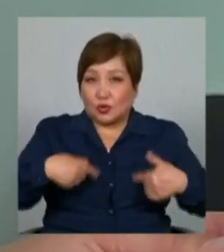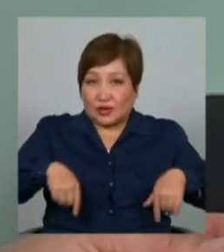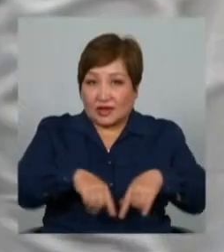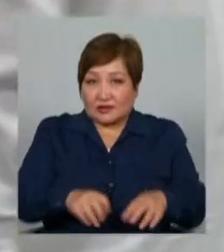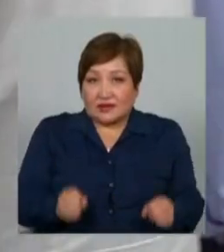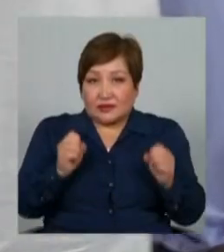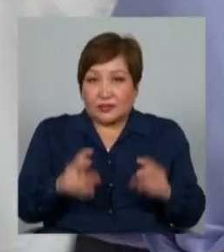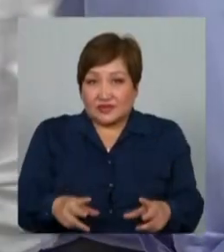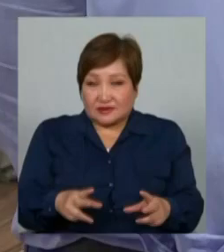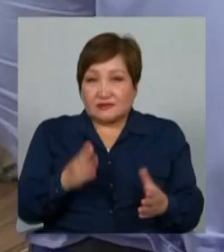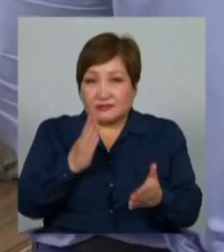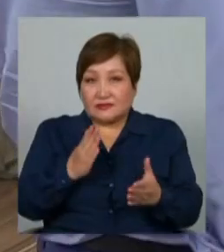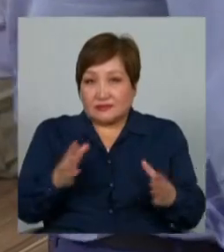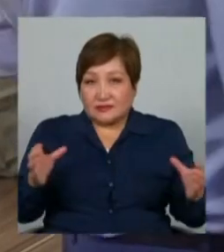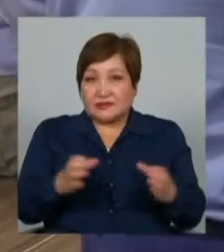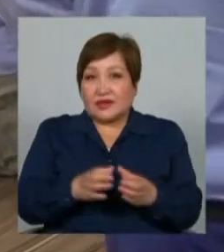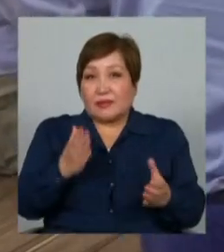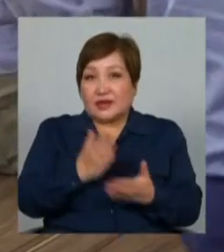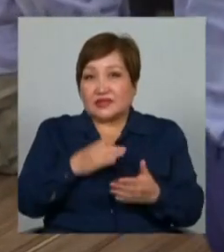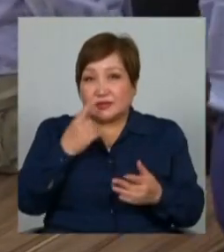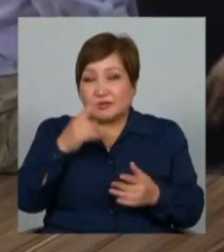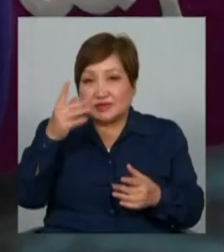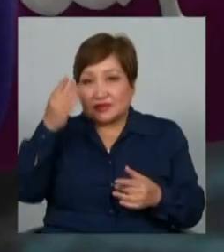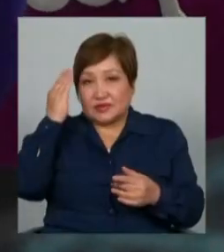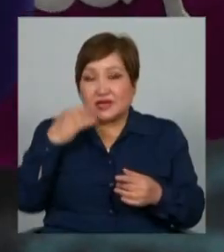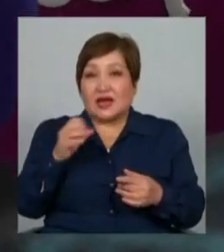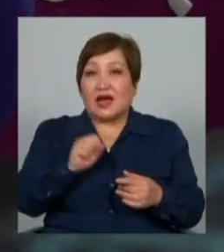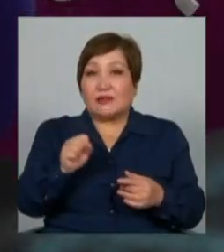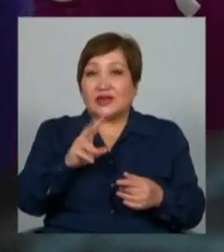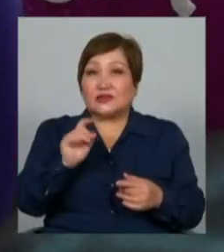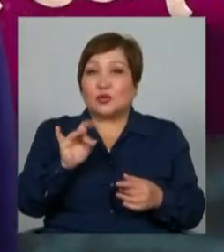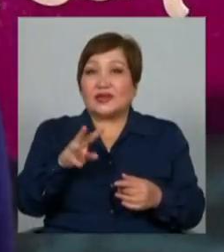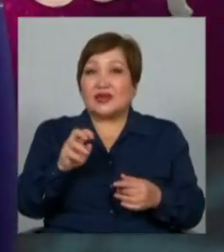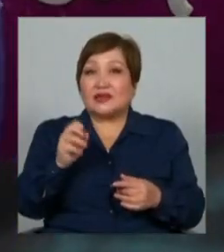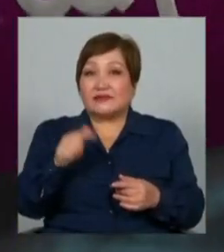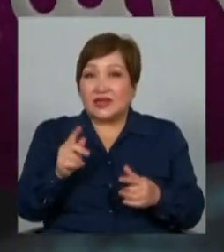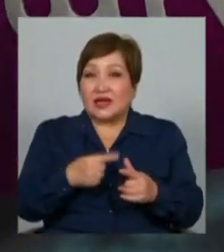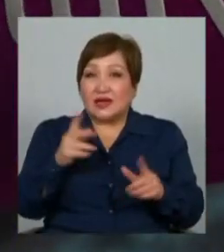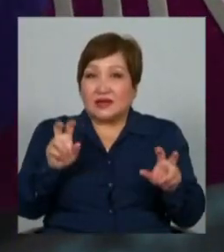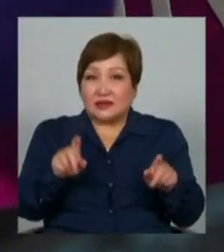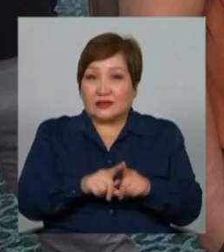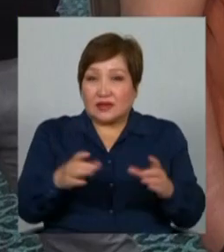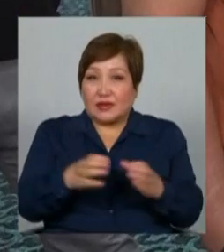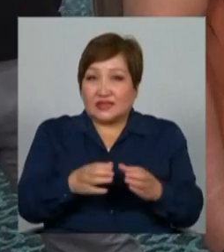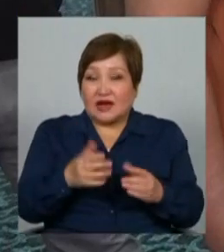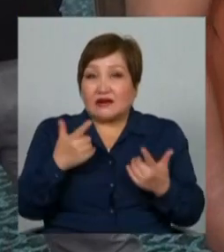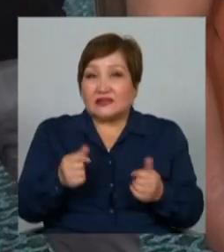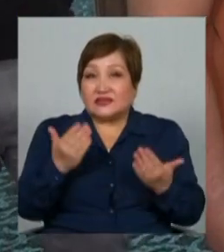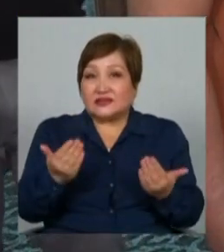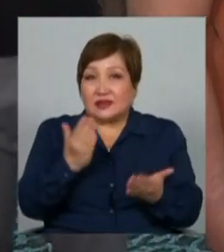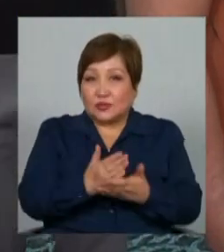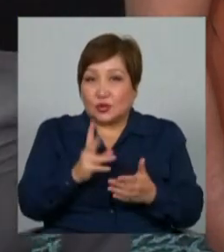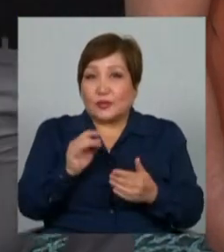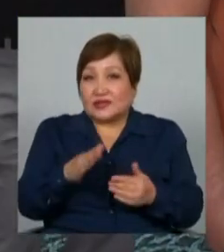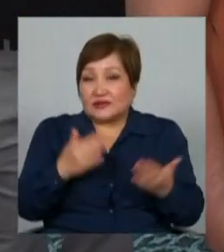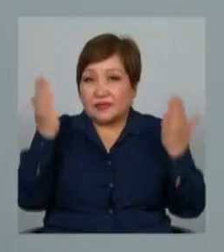есептеймін. Зардап шеккендердің сөзінше компания Алмаз Құрманғалиевтің атында, бірақ оның қазір қайда екені белгісіз. Бауырының бұлықтарын шешуге